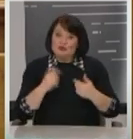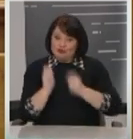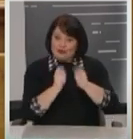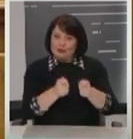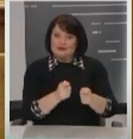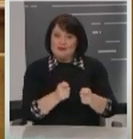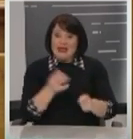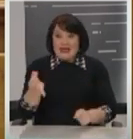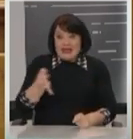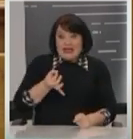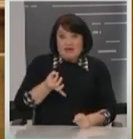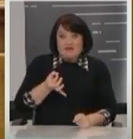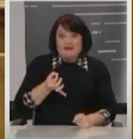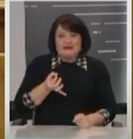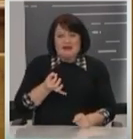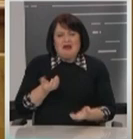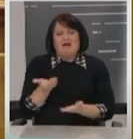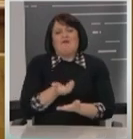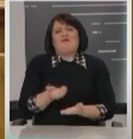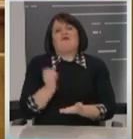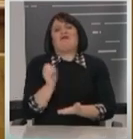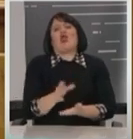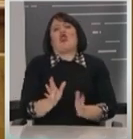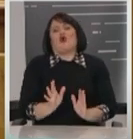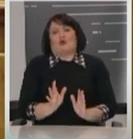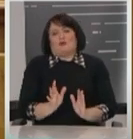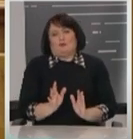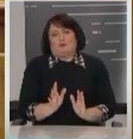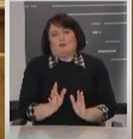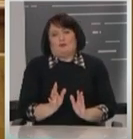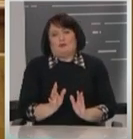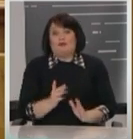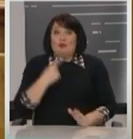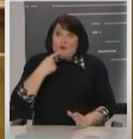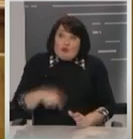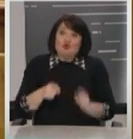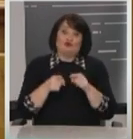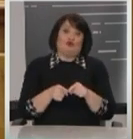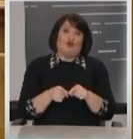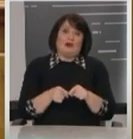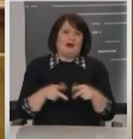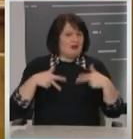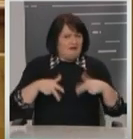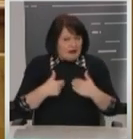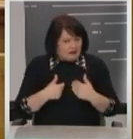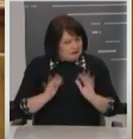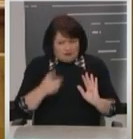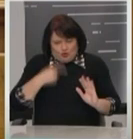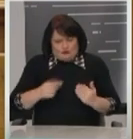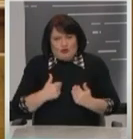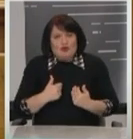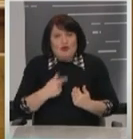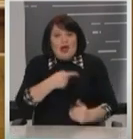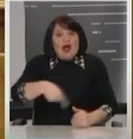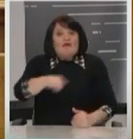βαφτίσατε φιλοδόρημα. Προσβάλλοντας, κατά την άποψή μου, για μία ακόμη φορά, όχι την κυβέρνηση, αλλά